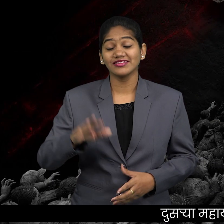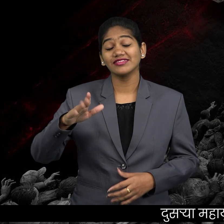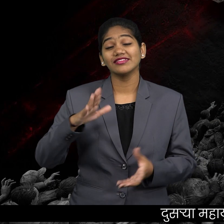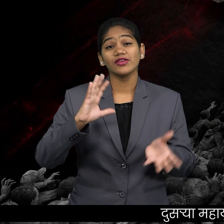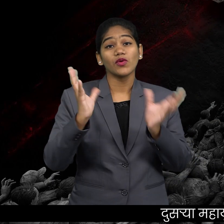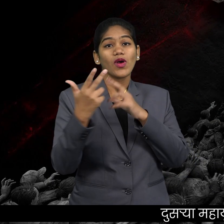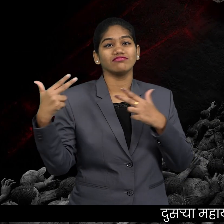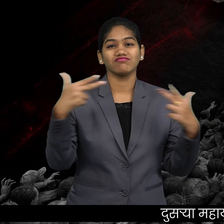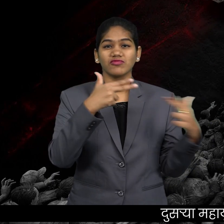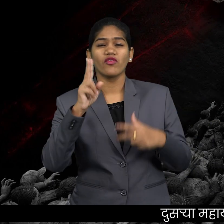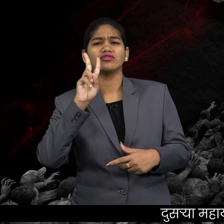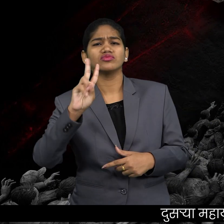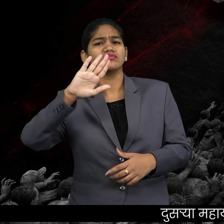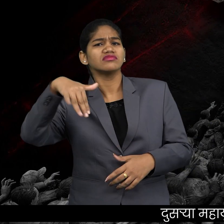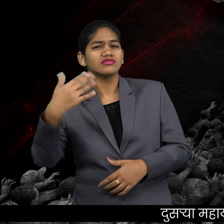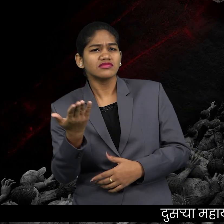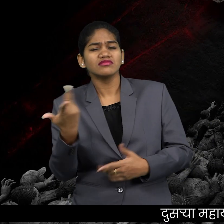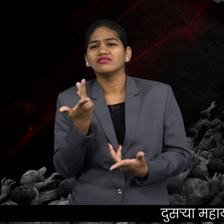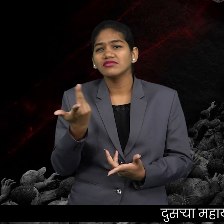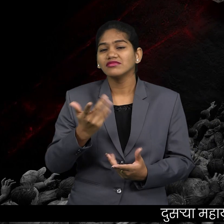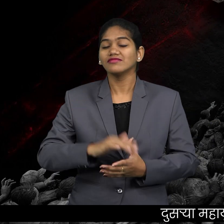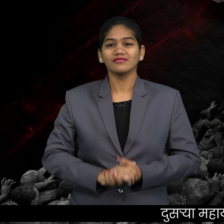दुसऱ्या महायुद्धानंतरची परिस्थिती.